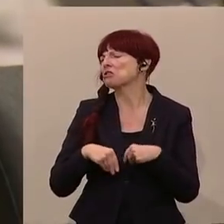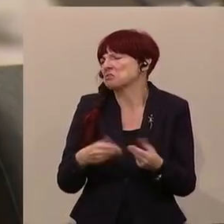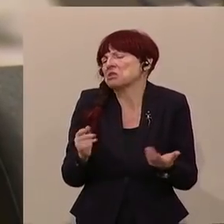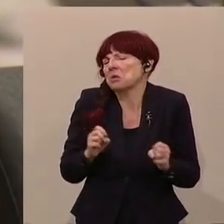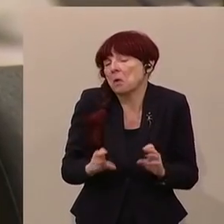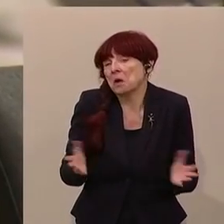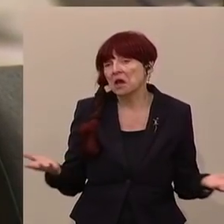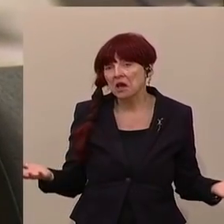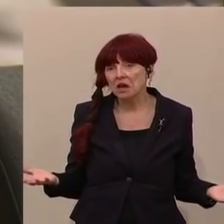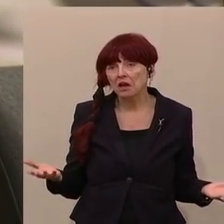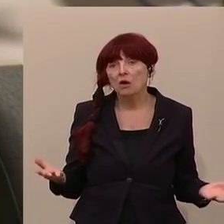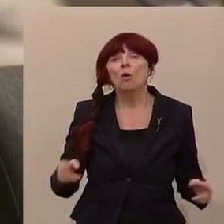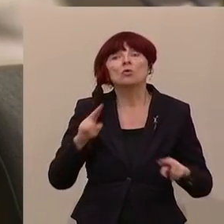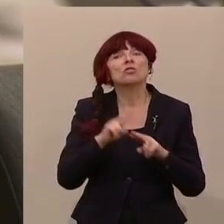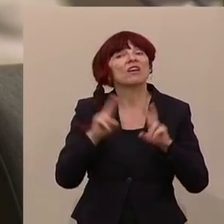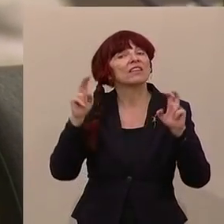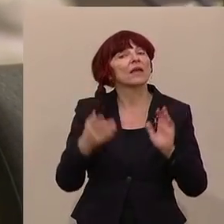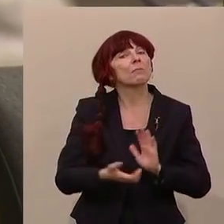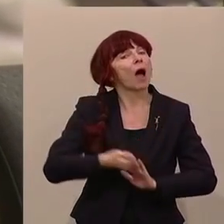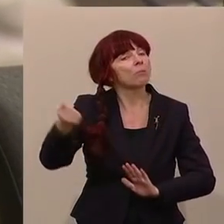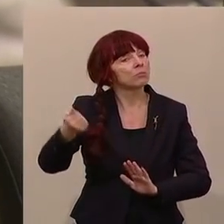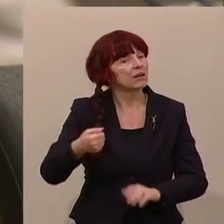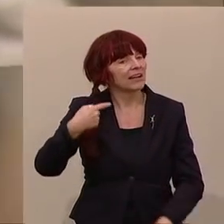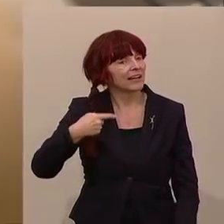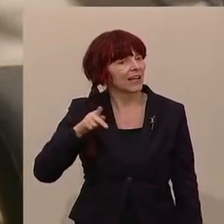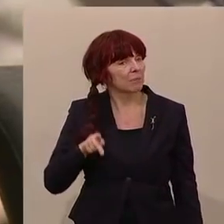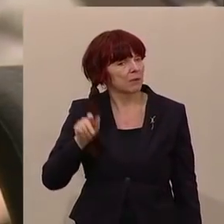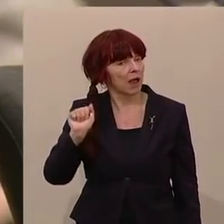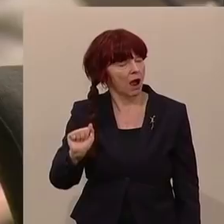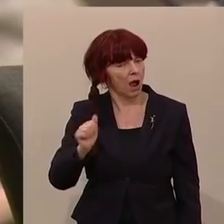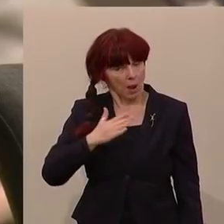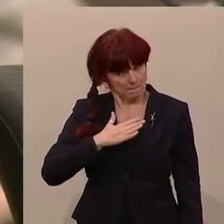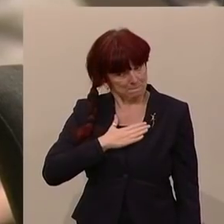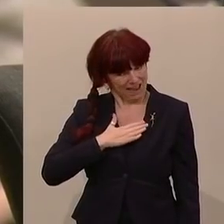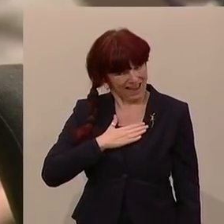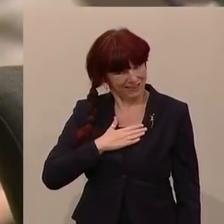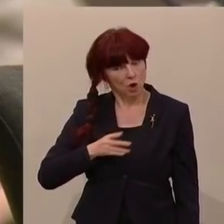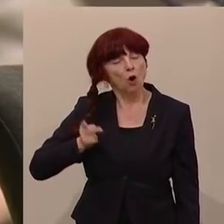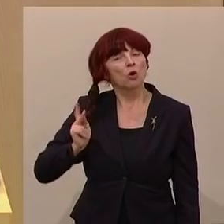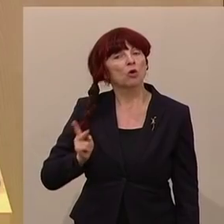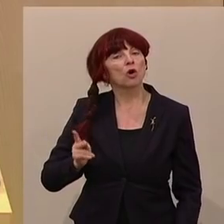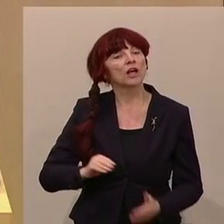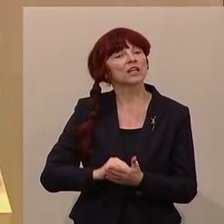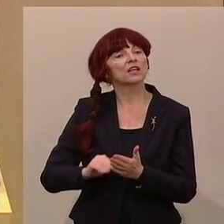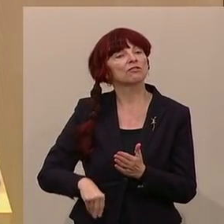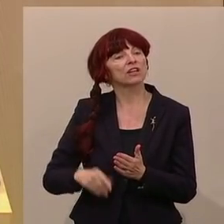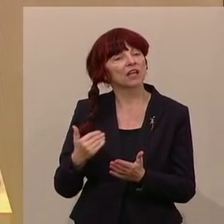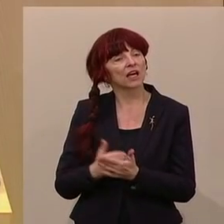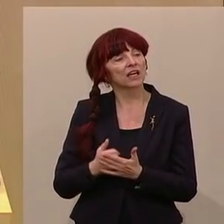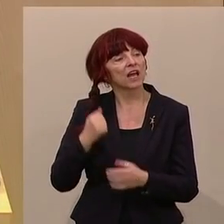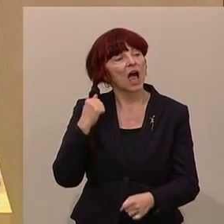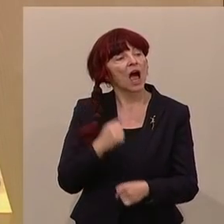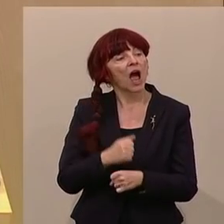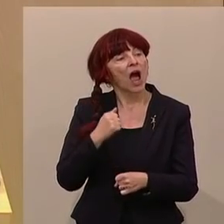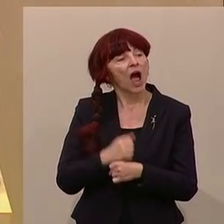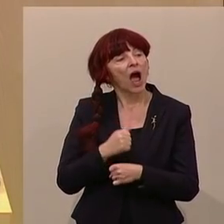wenn es ums Wegnehmen geht, es war die GPA, die mir in meinem Kollektivvertrag auf einmal den arbeitsfreien Karfreitag wieder